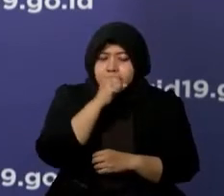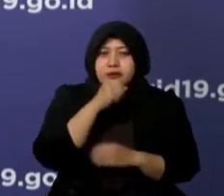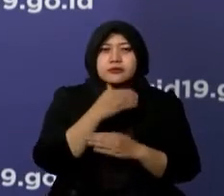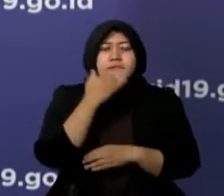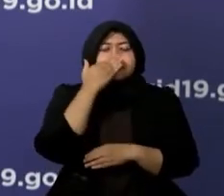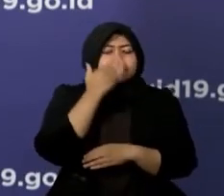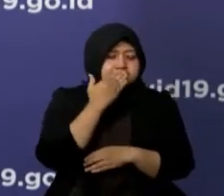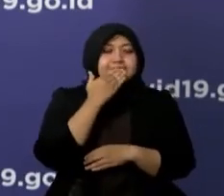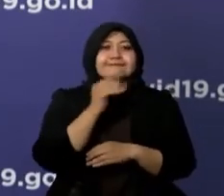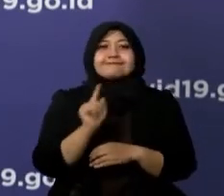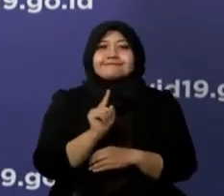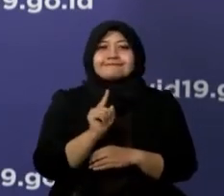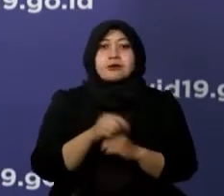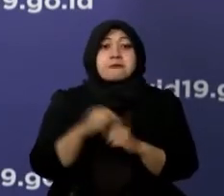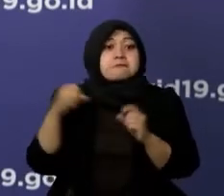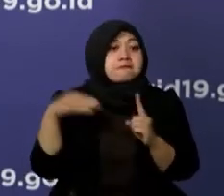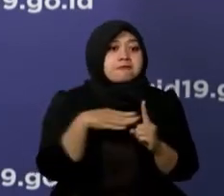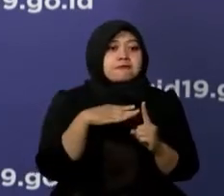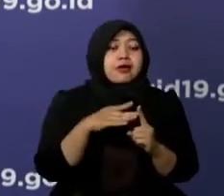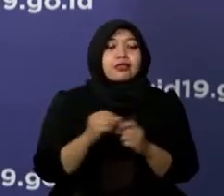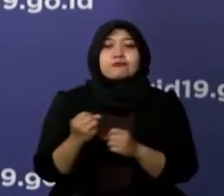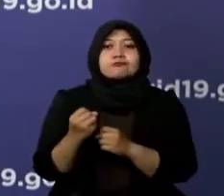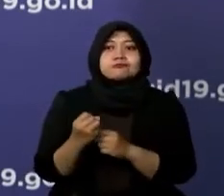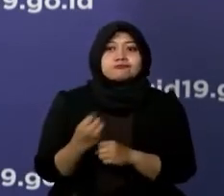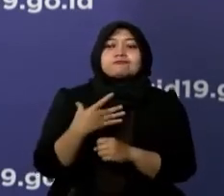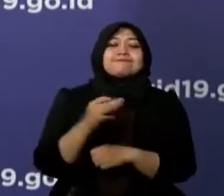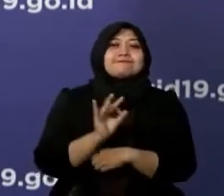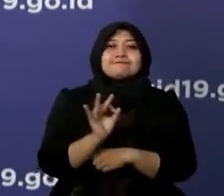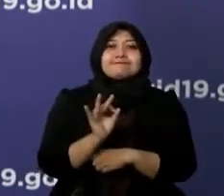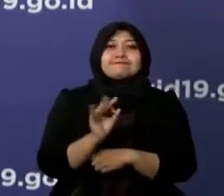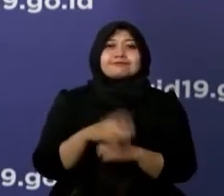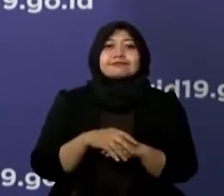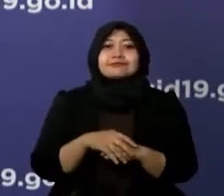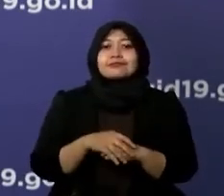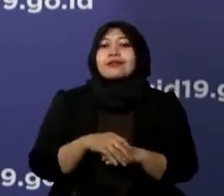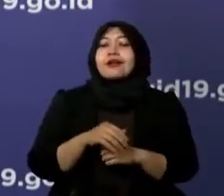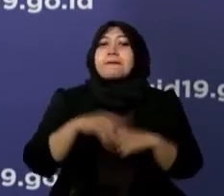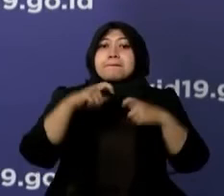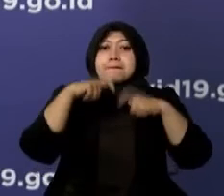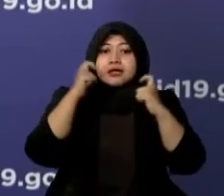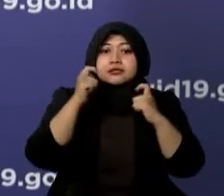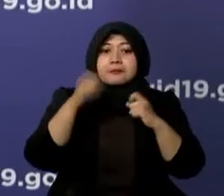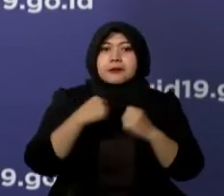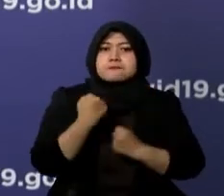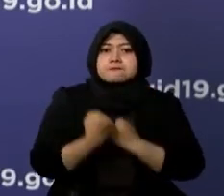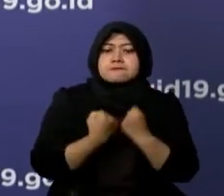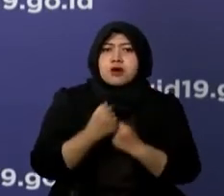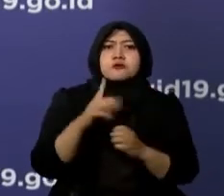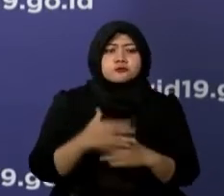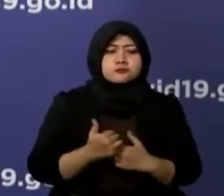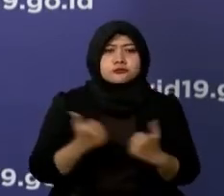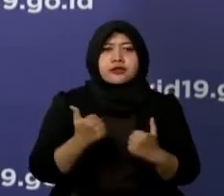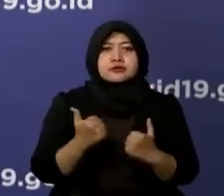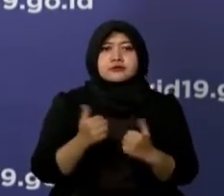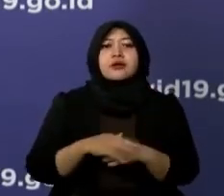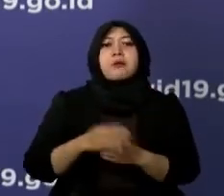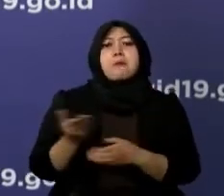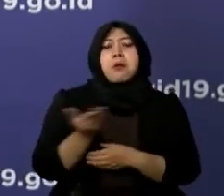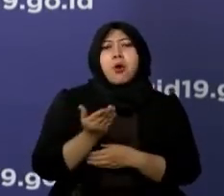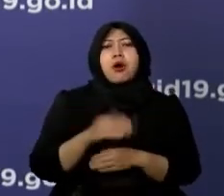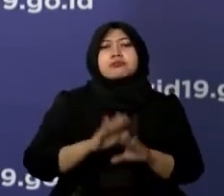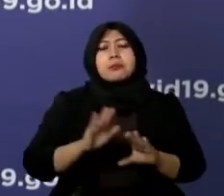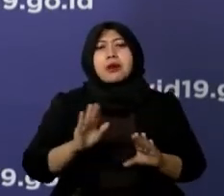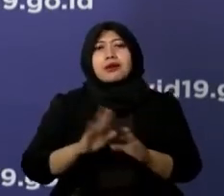bersin, dari dan kepada orang lain. Sukseskan gerakan masker dengan membawa beberapa masker untuk kita